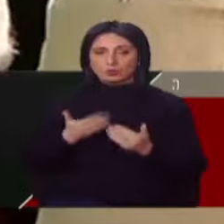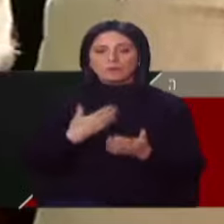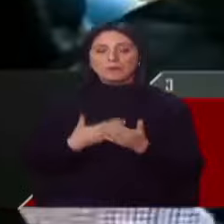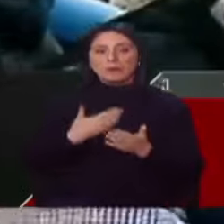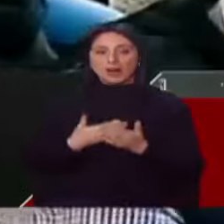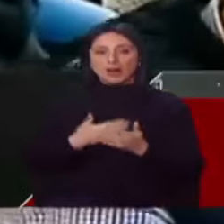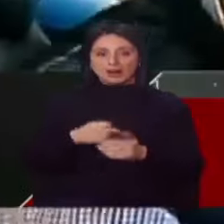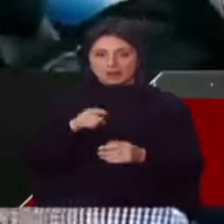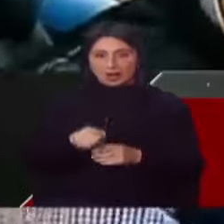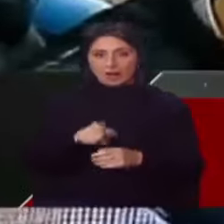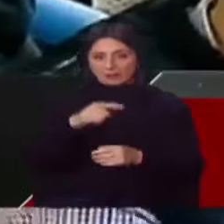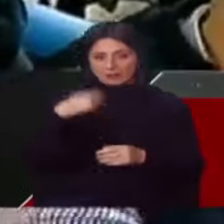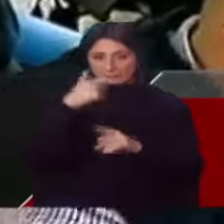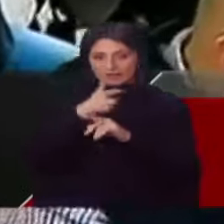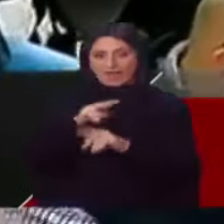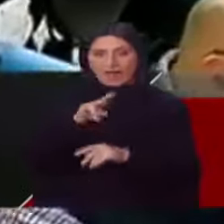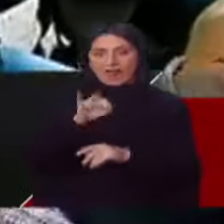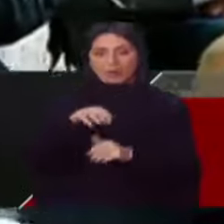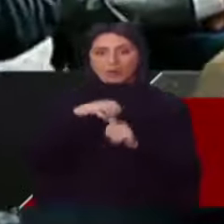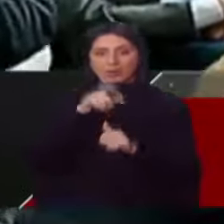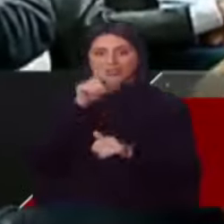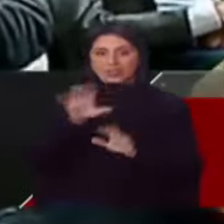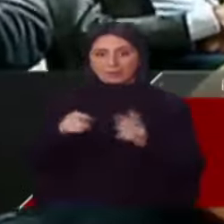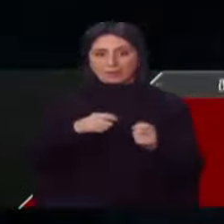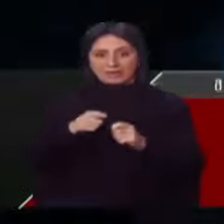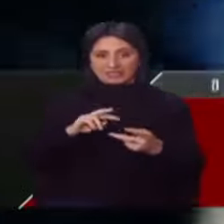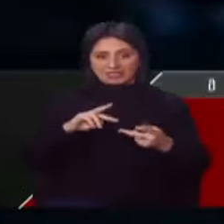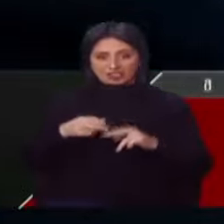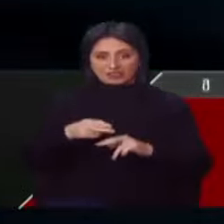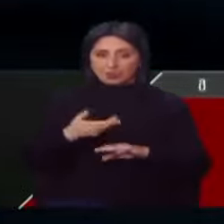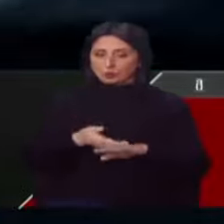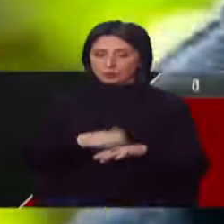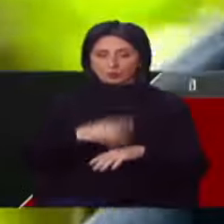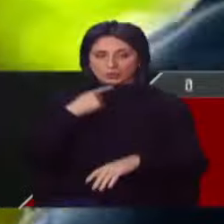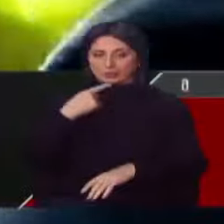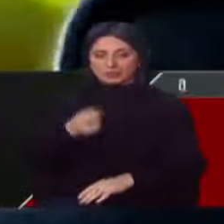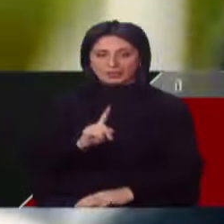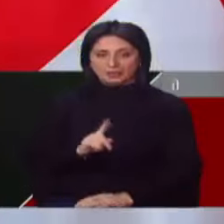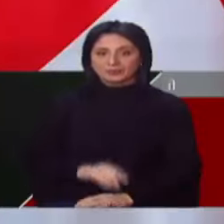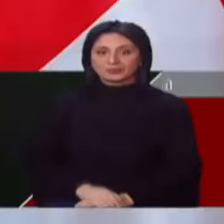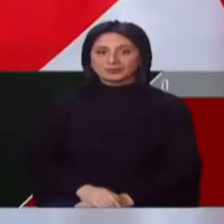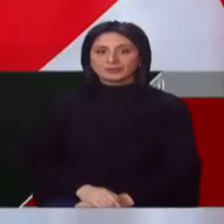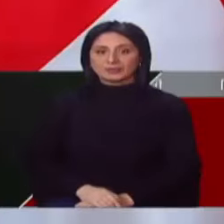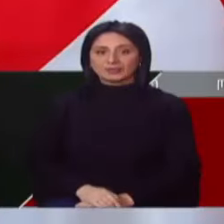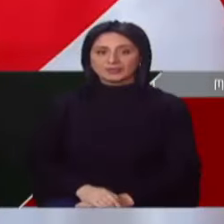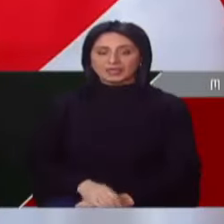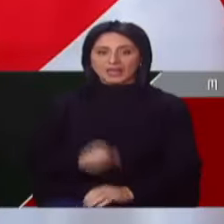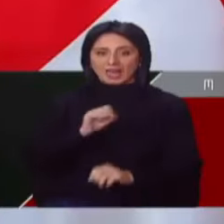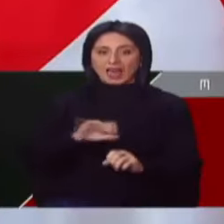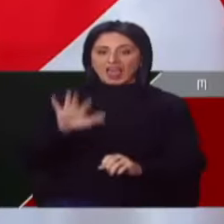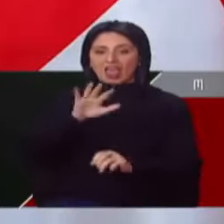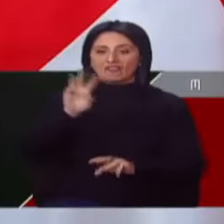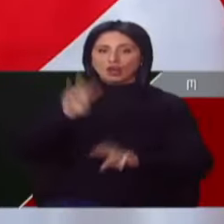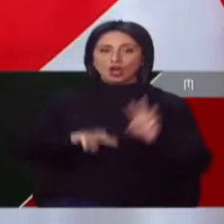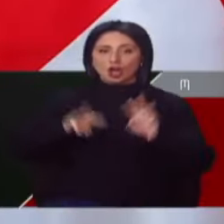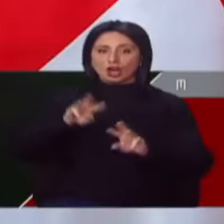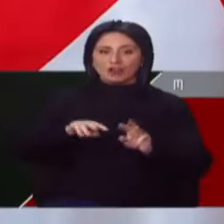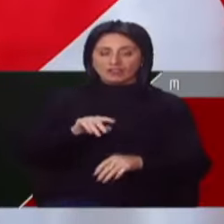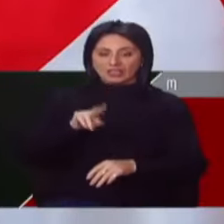მაგალითად ამ კადრში ლეიბორისტების ლიდერს პრეზიდენტი შეცვლის, რთული საქმელია. Ევრორემოცს თავაზობს